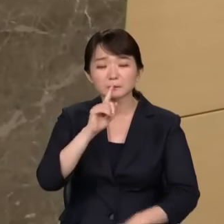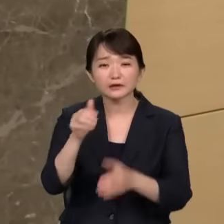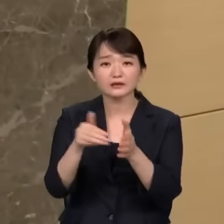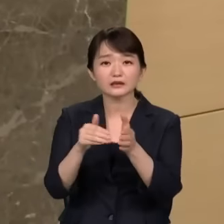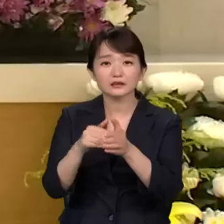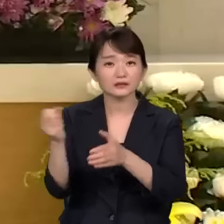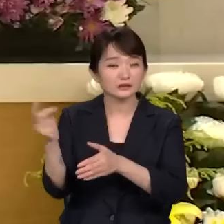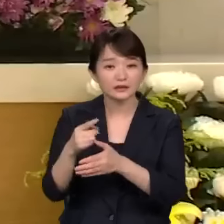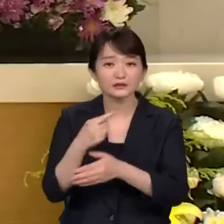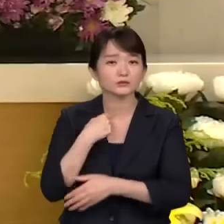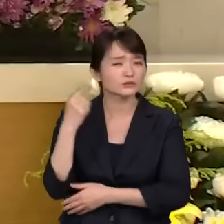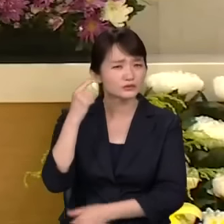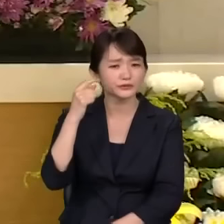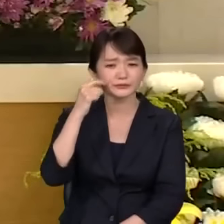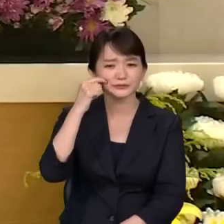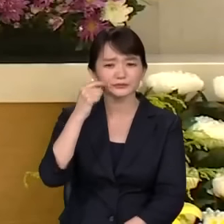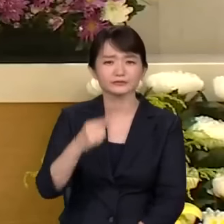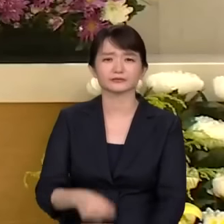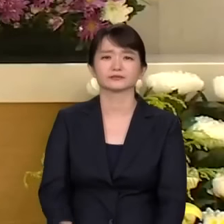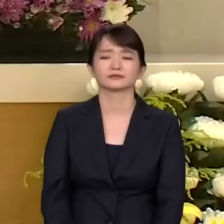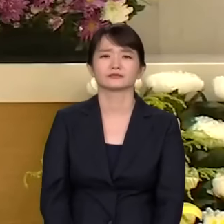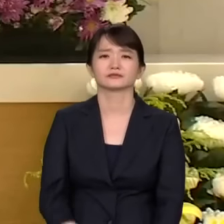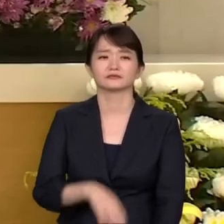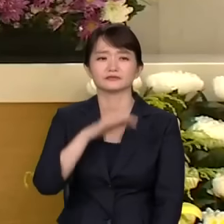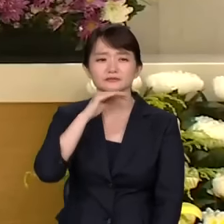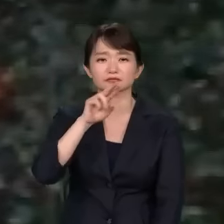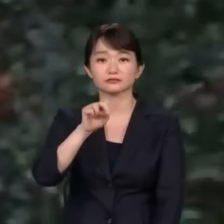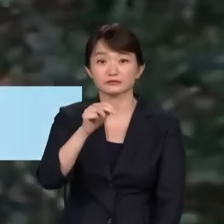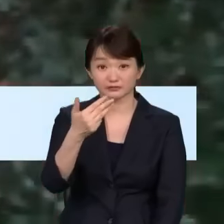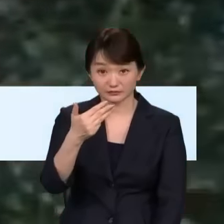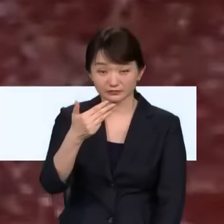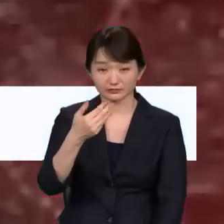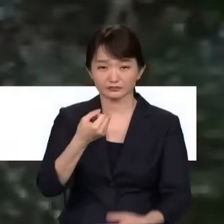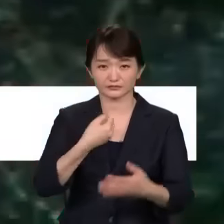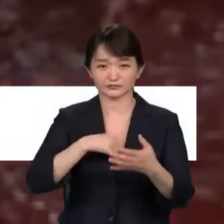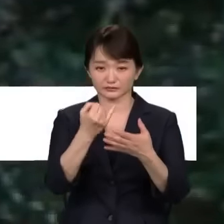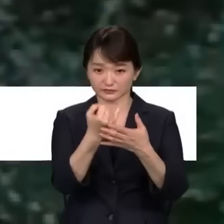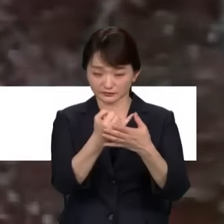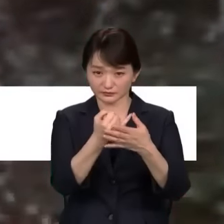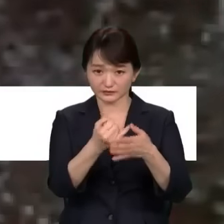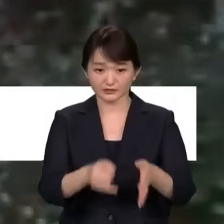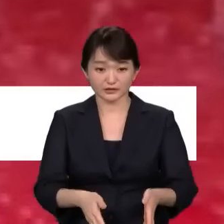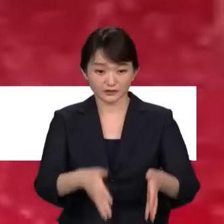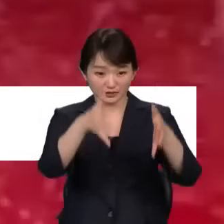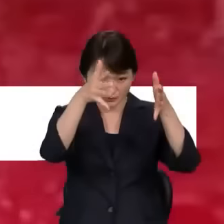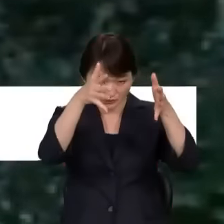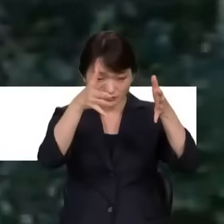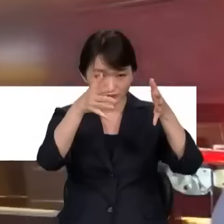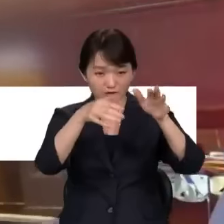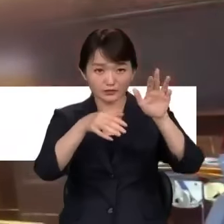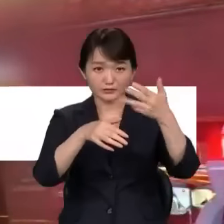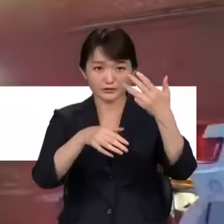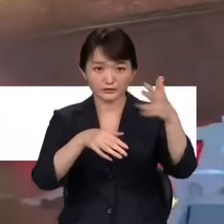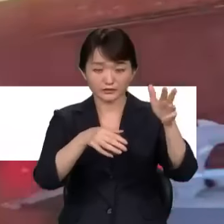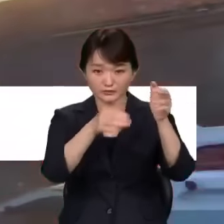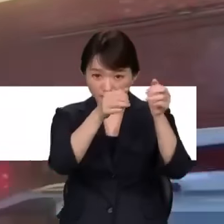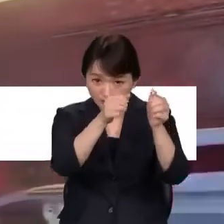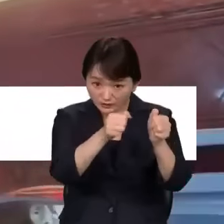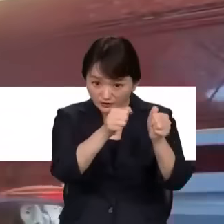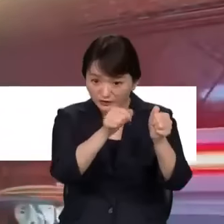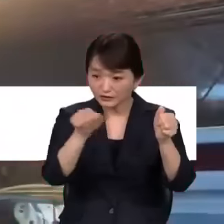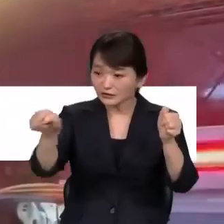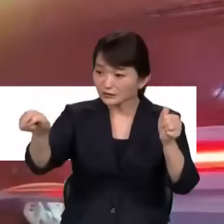다신 목소리를 들을 수 없게 됐습니다. 28살 첫째 딸, 이 호텔 803호에 묵었습니다. 반대편 복도